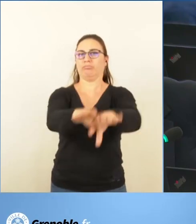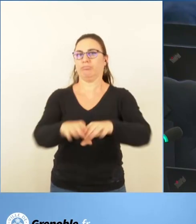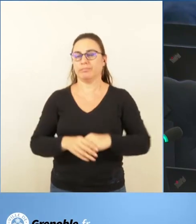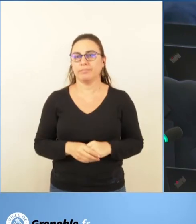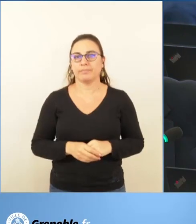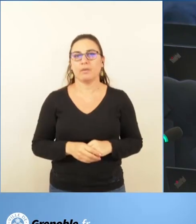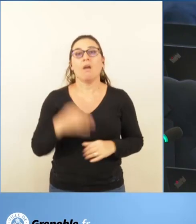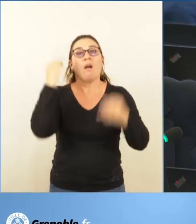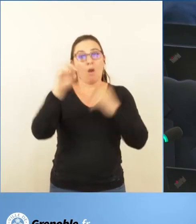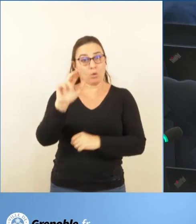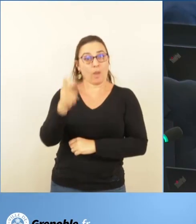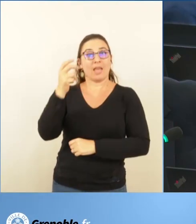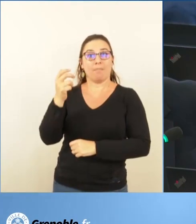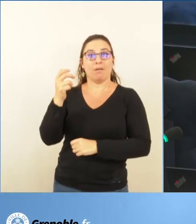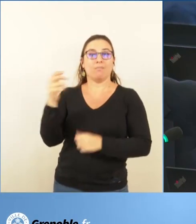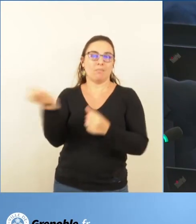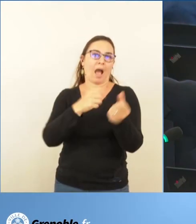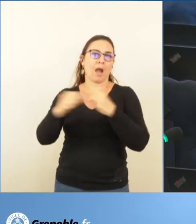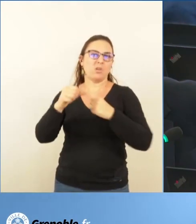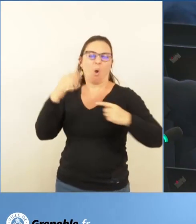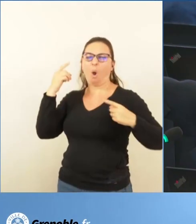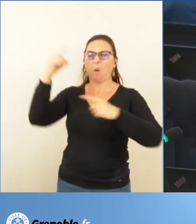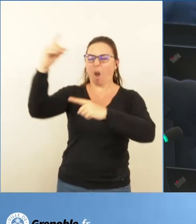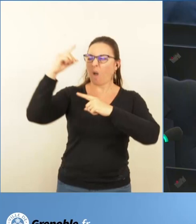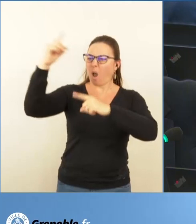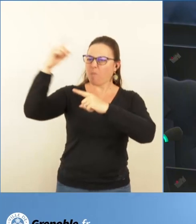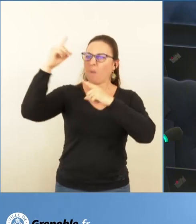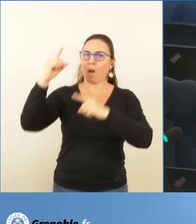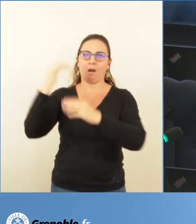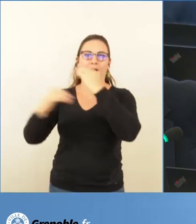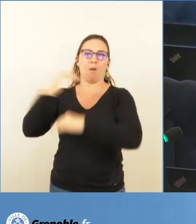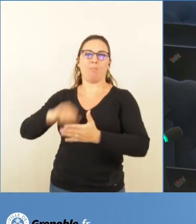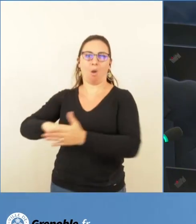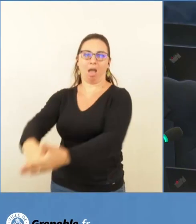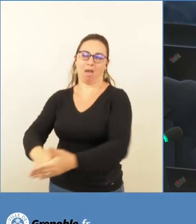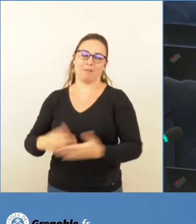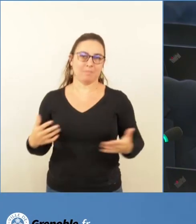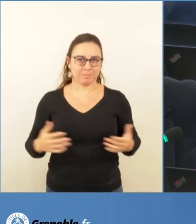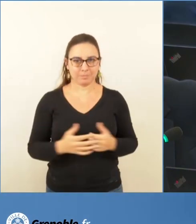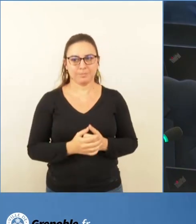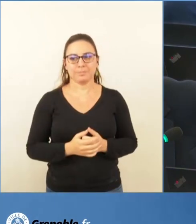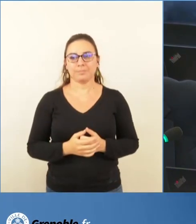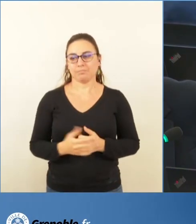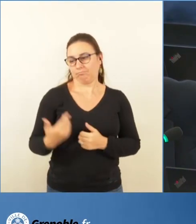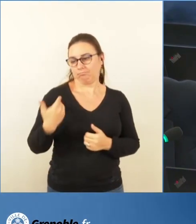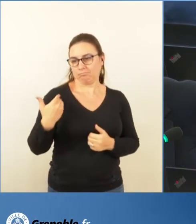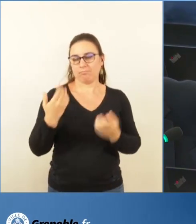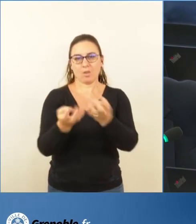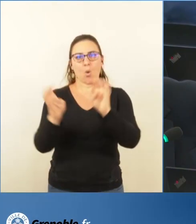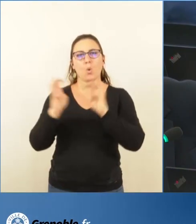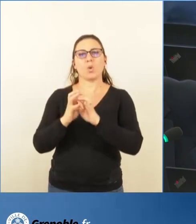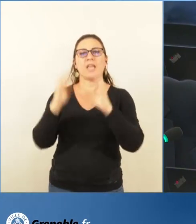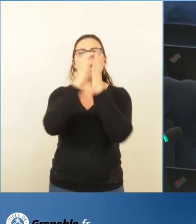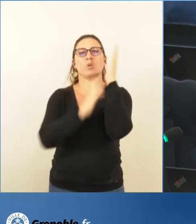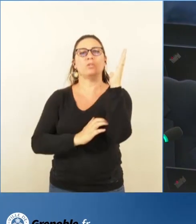en auriez supprimé trois s'il n'y avait pas eu une bronca énorme contre votre plan d'austérité les récentes images du Conseil constitutionnel